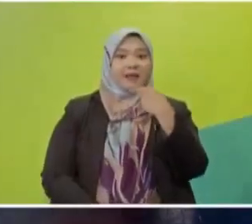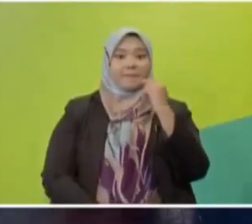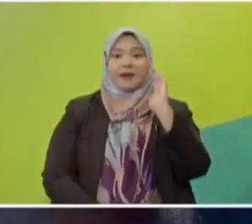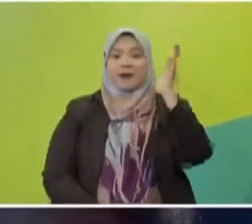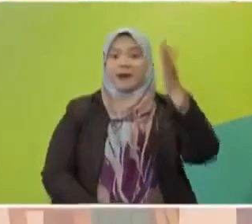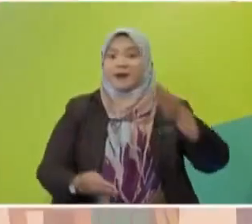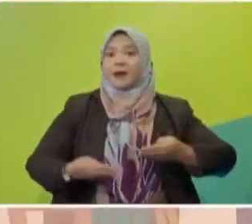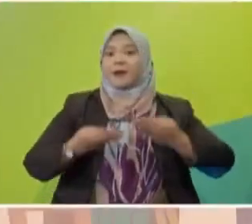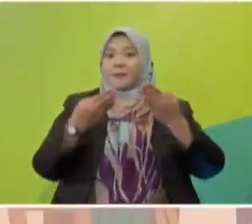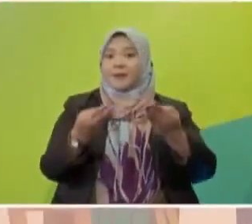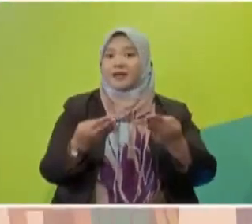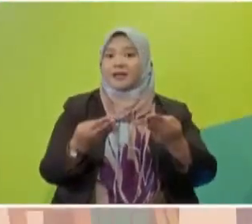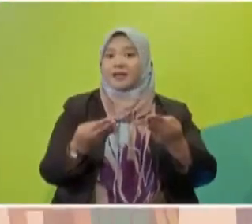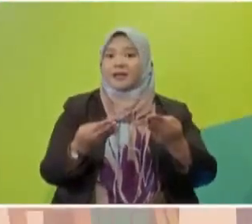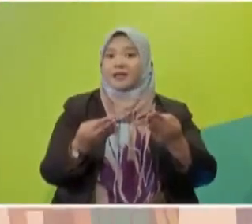kepada kumpulan semut.